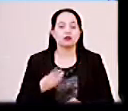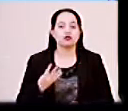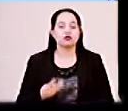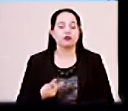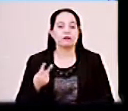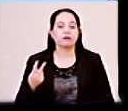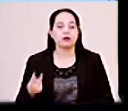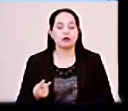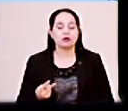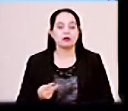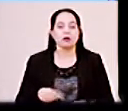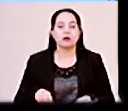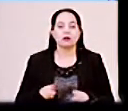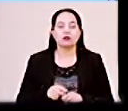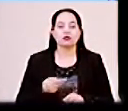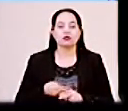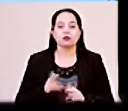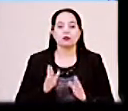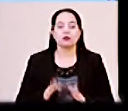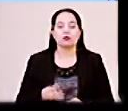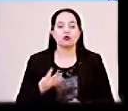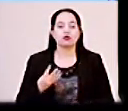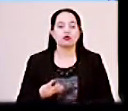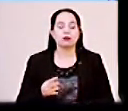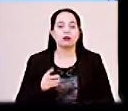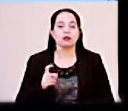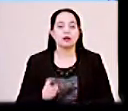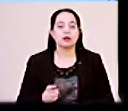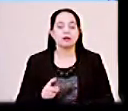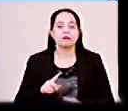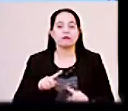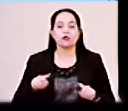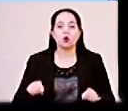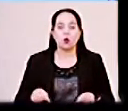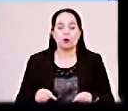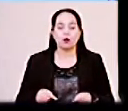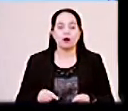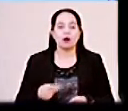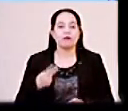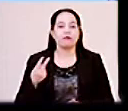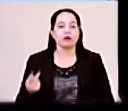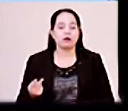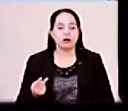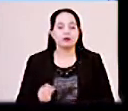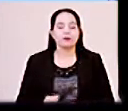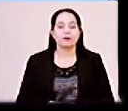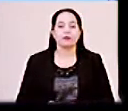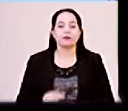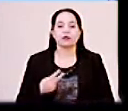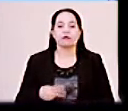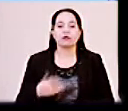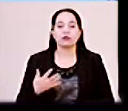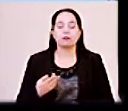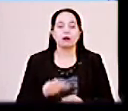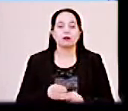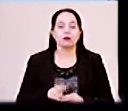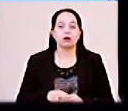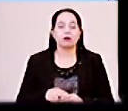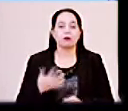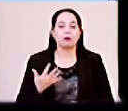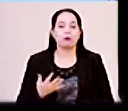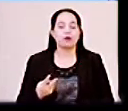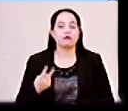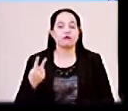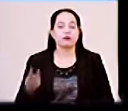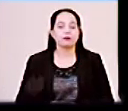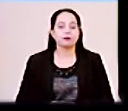4 в квадрате. Значит, это будет 4х в скобках в квадрате. 25 это 5